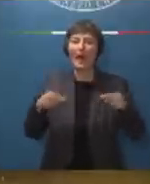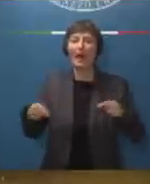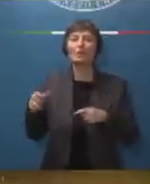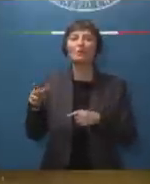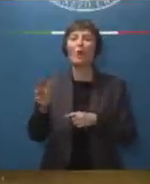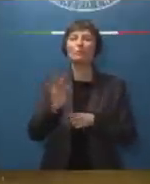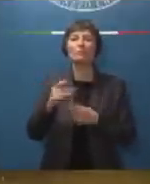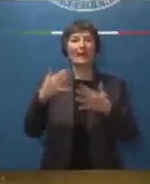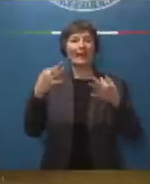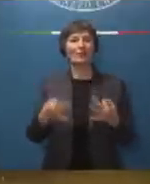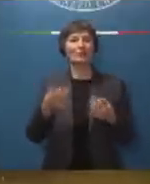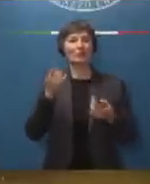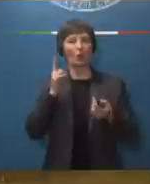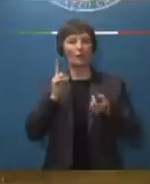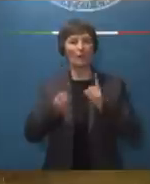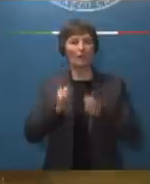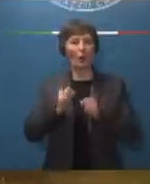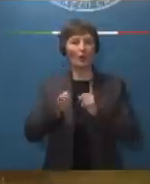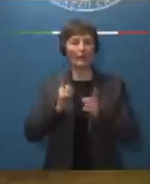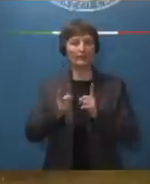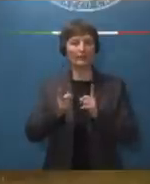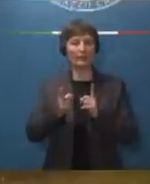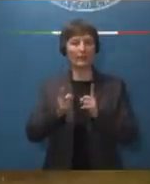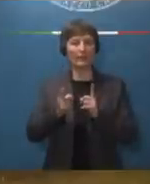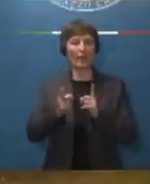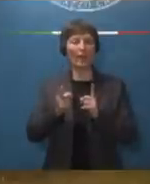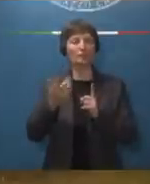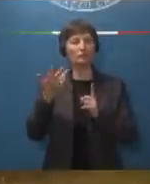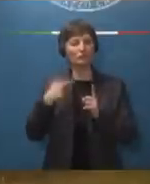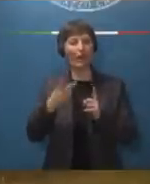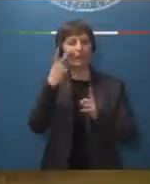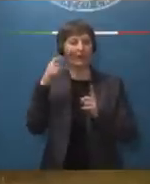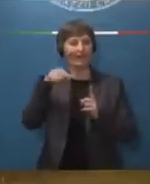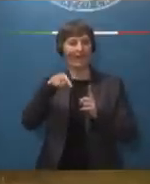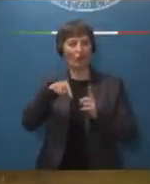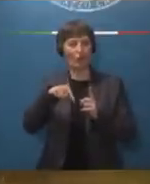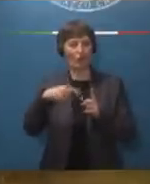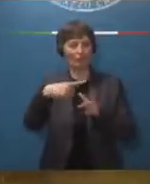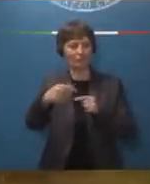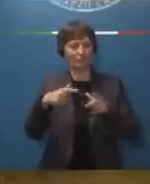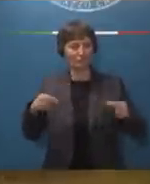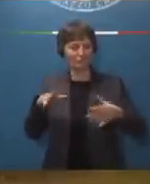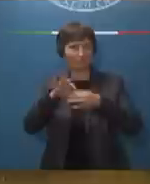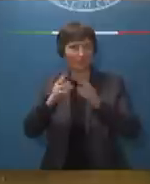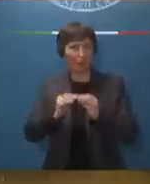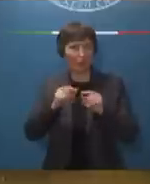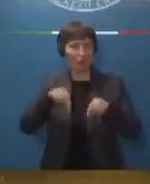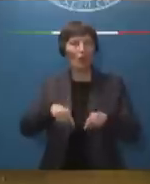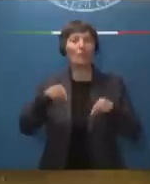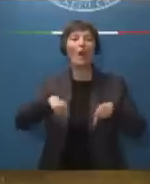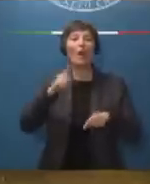che prevedono l'interazione che oggi per l'Ucraina con la